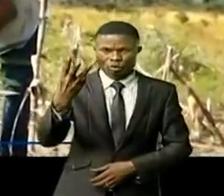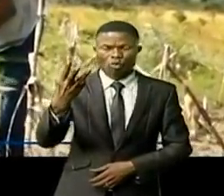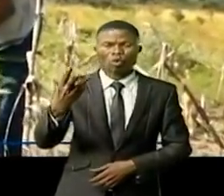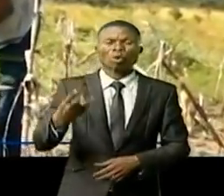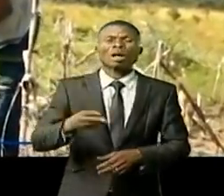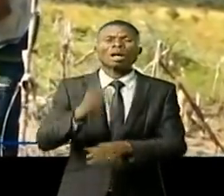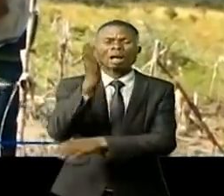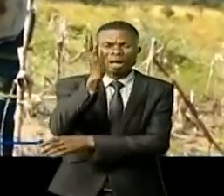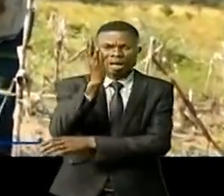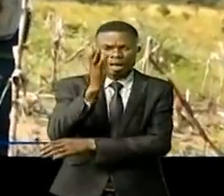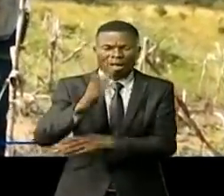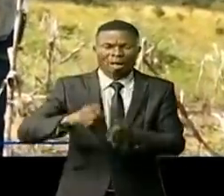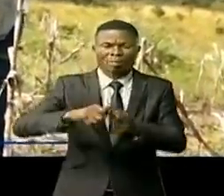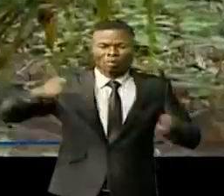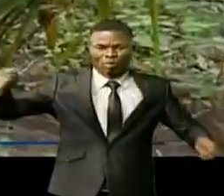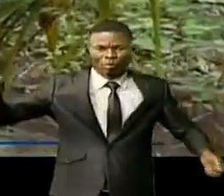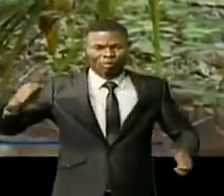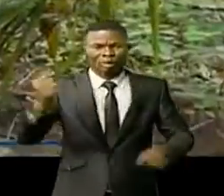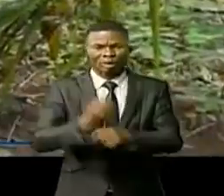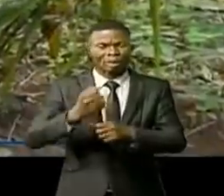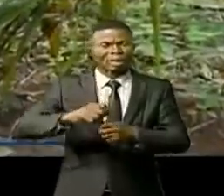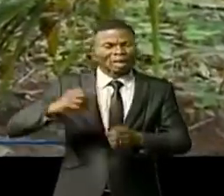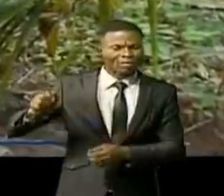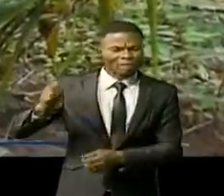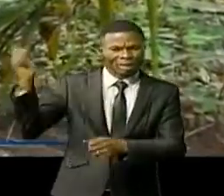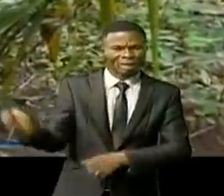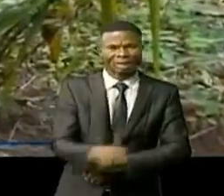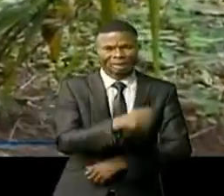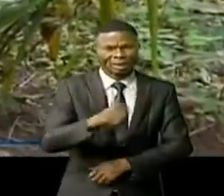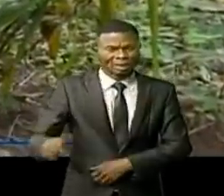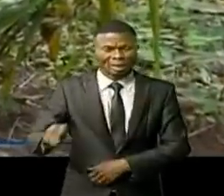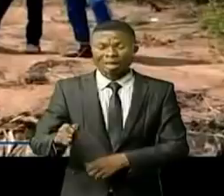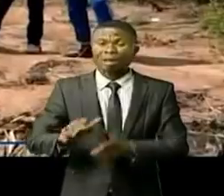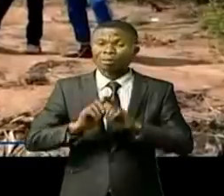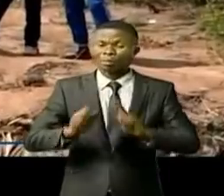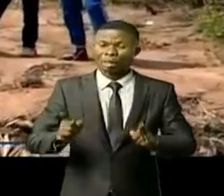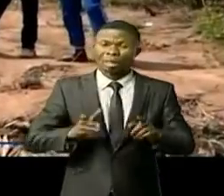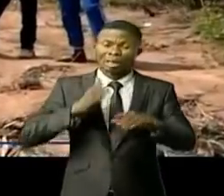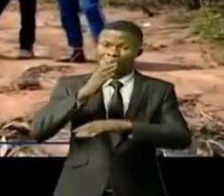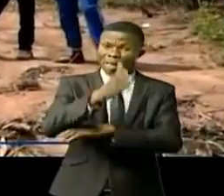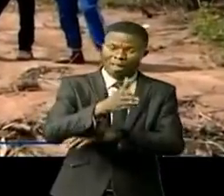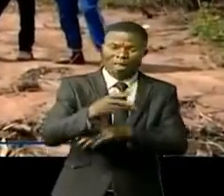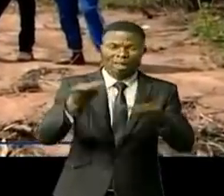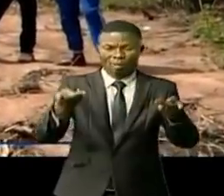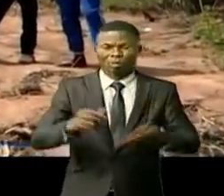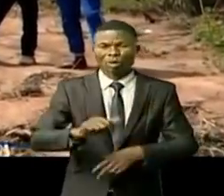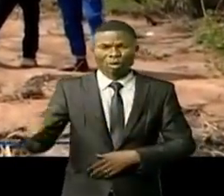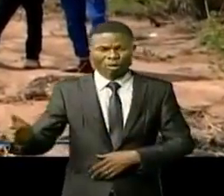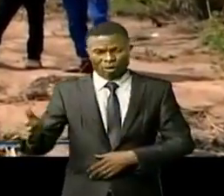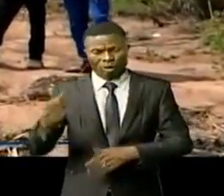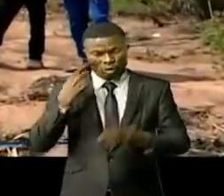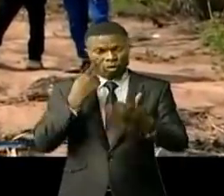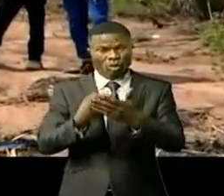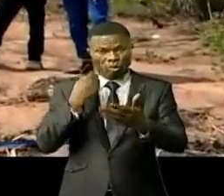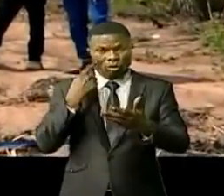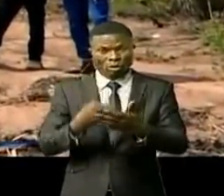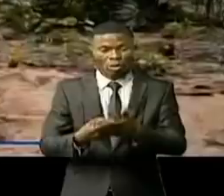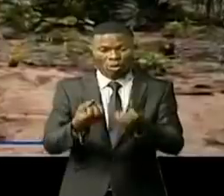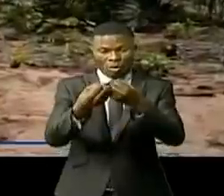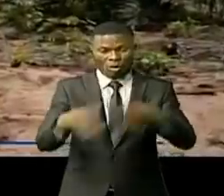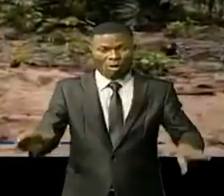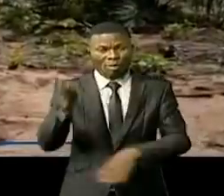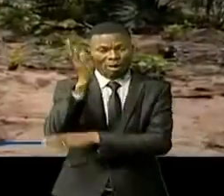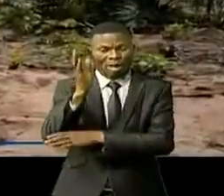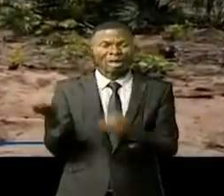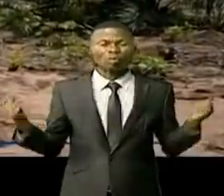Un problème d'entretien se pose. Malgré les percées dans certains endroits, on constate la perte de quelques